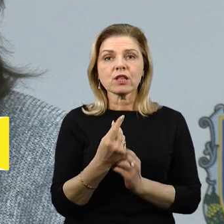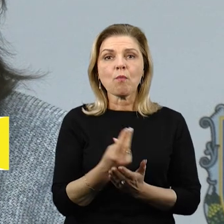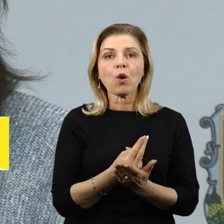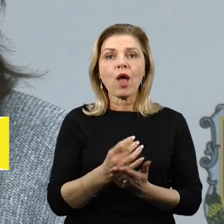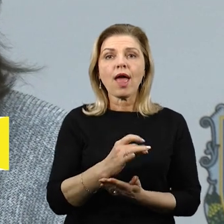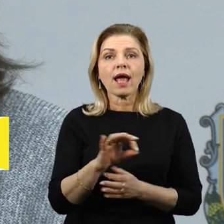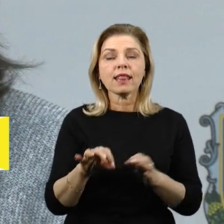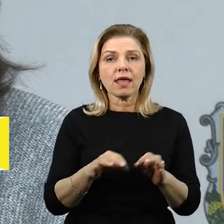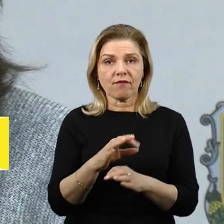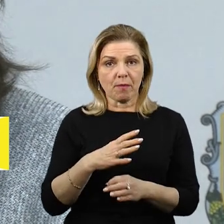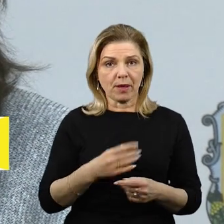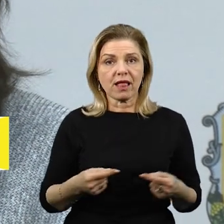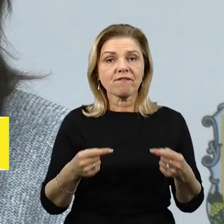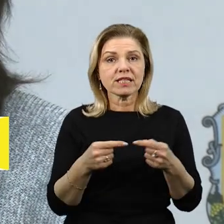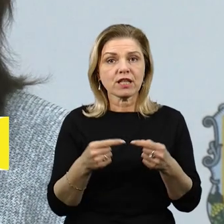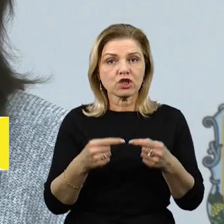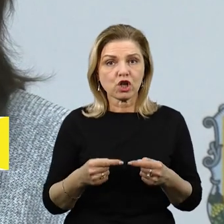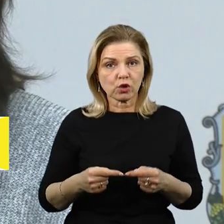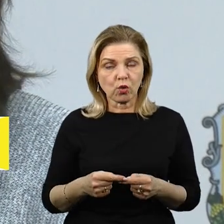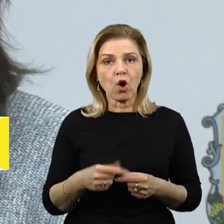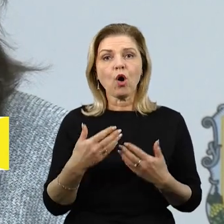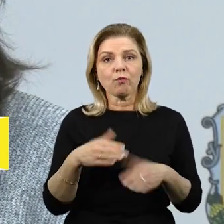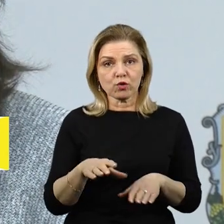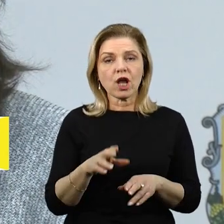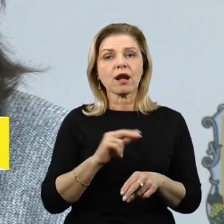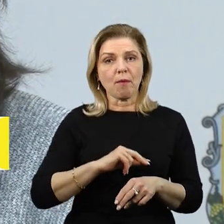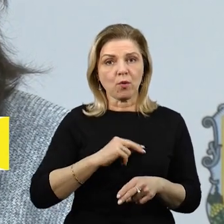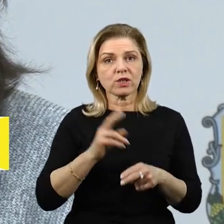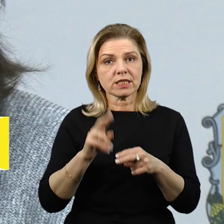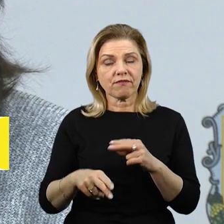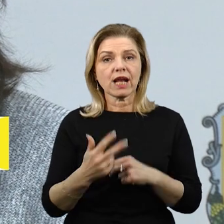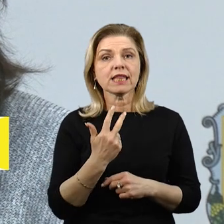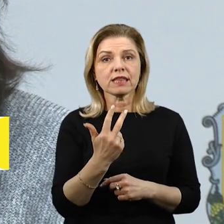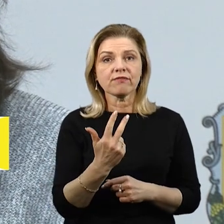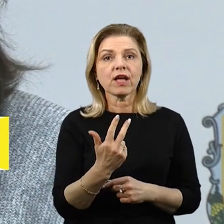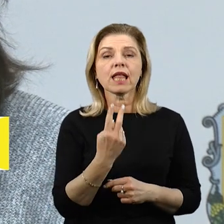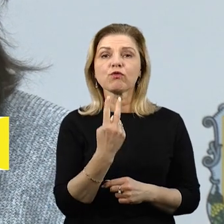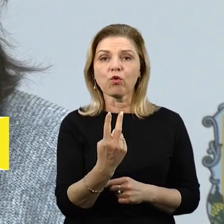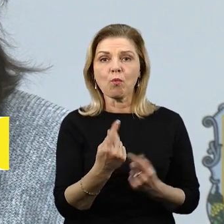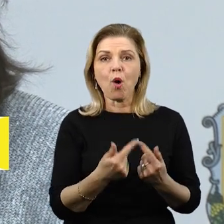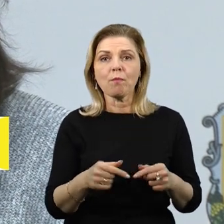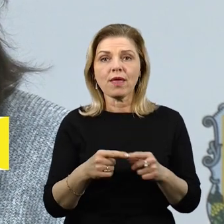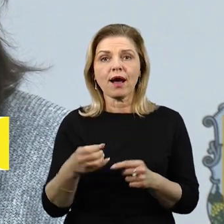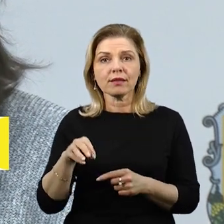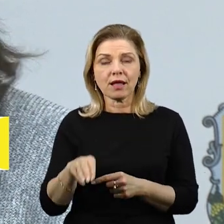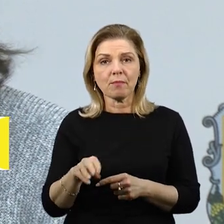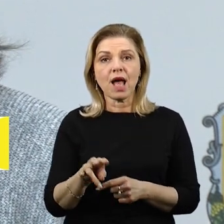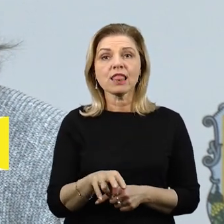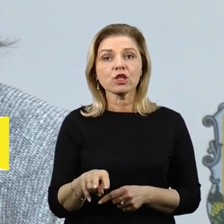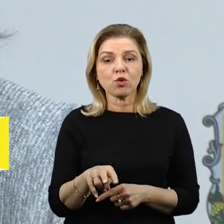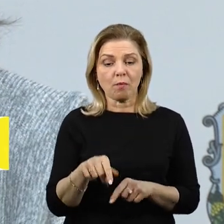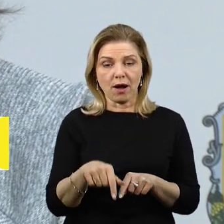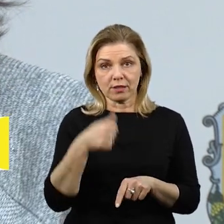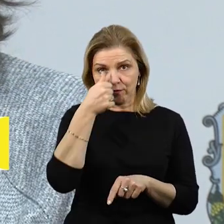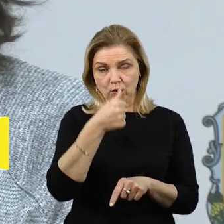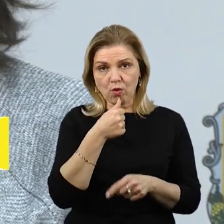визначено по дев'яти з ним уже роботи завершено по трьом обєк по двом об'єктам в листопаді поточного